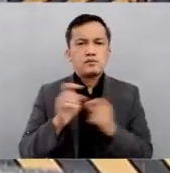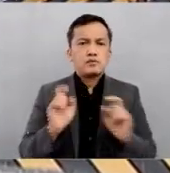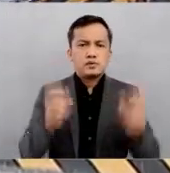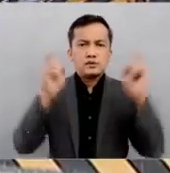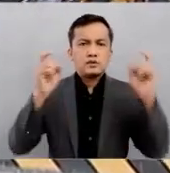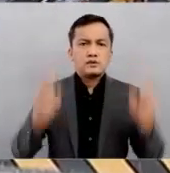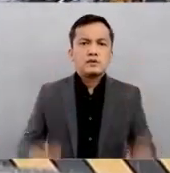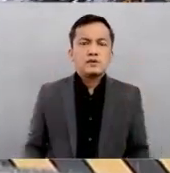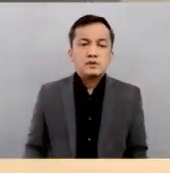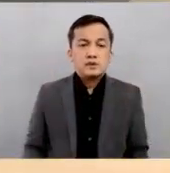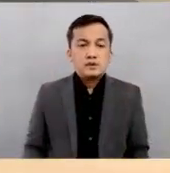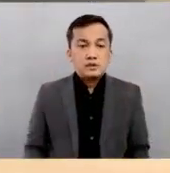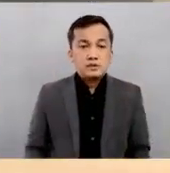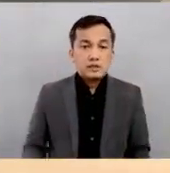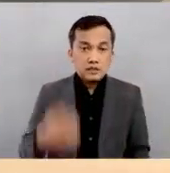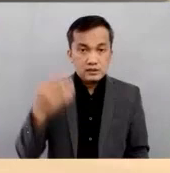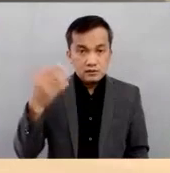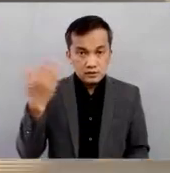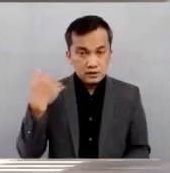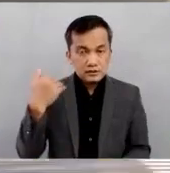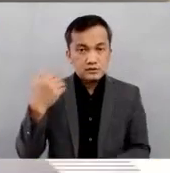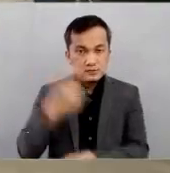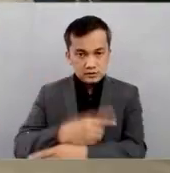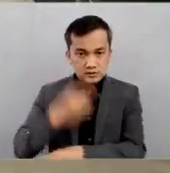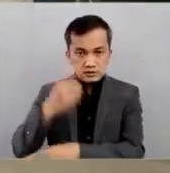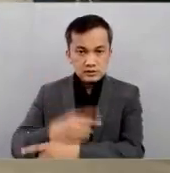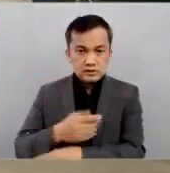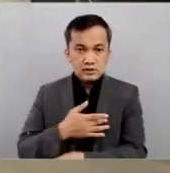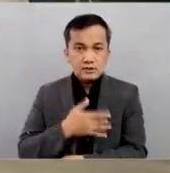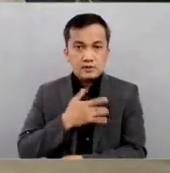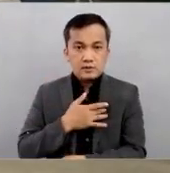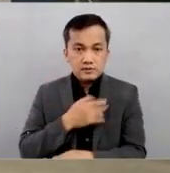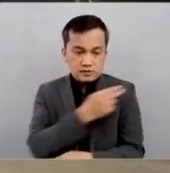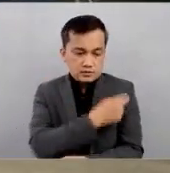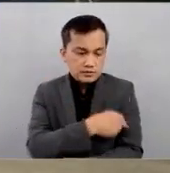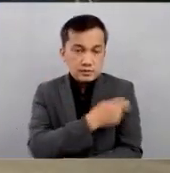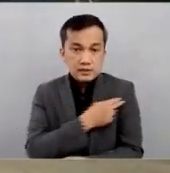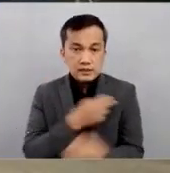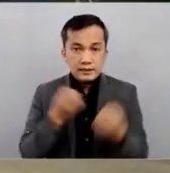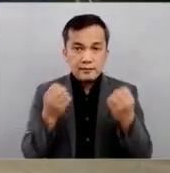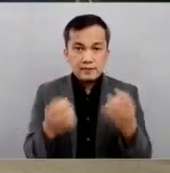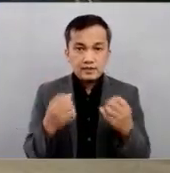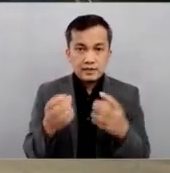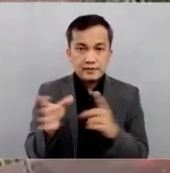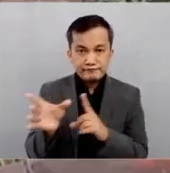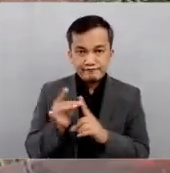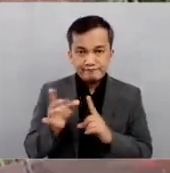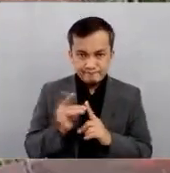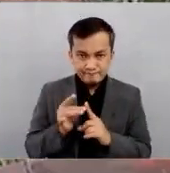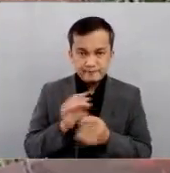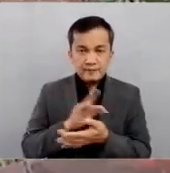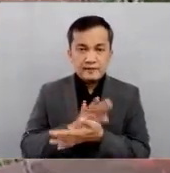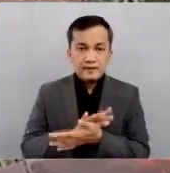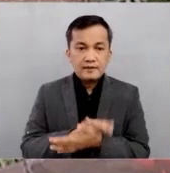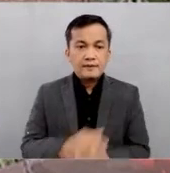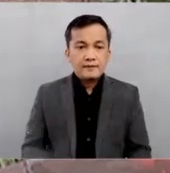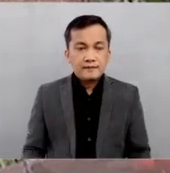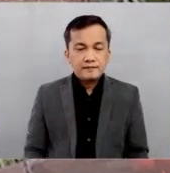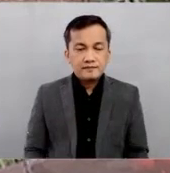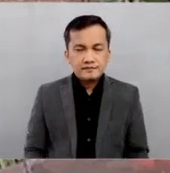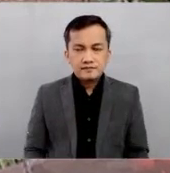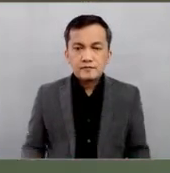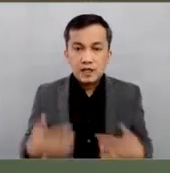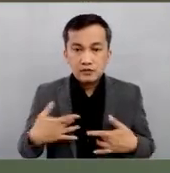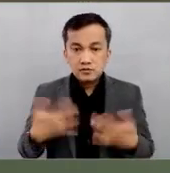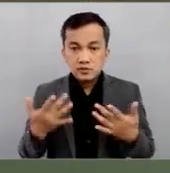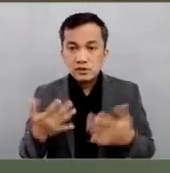Noong mga nakaraang araw, ramdam na sa mga ospital ang pagdami ng mga nagkaka-COVID-19. Kinamusta rin namin ang